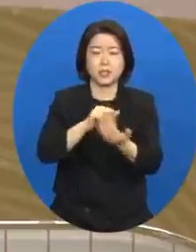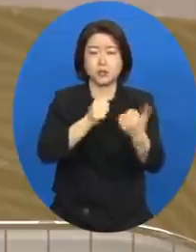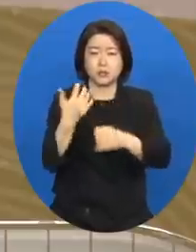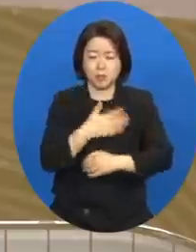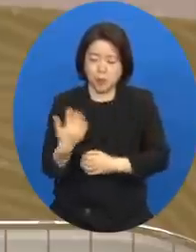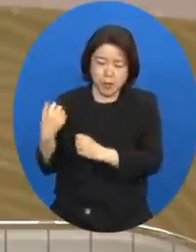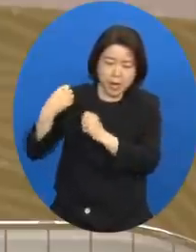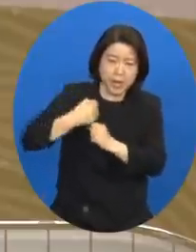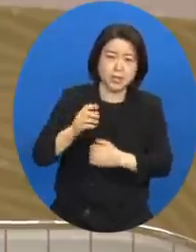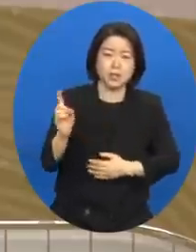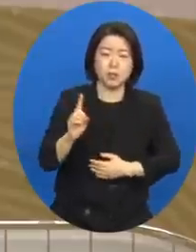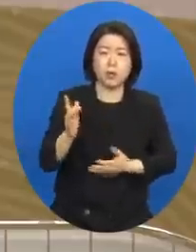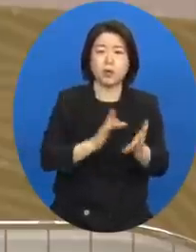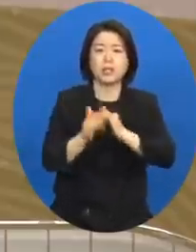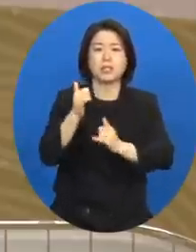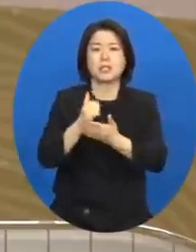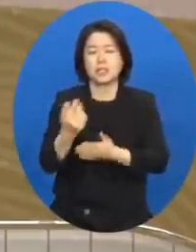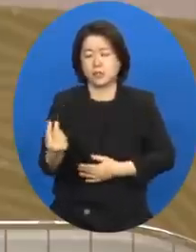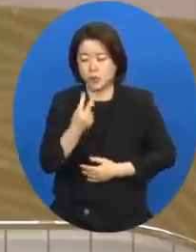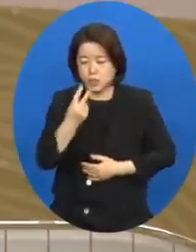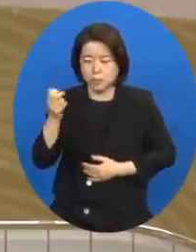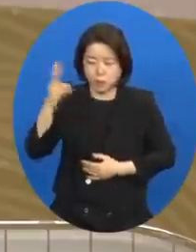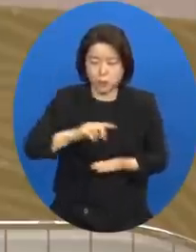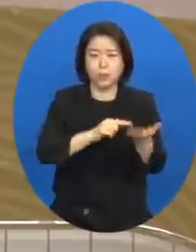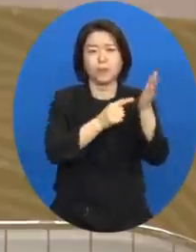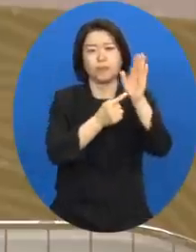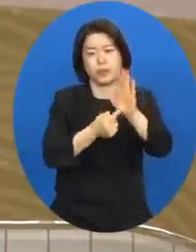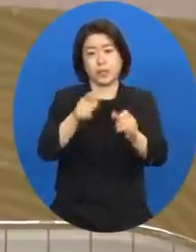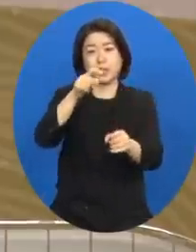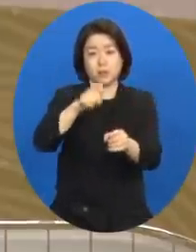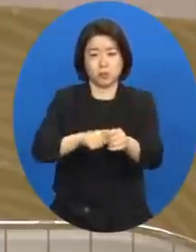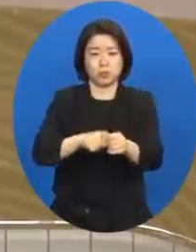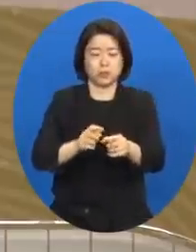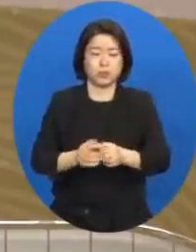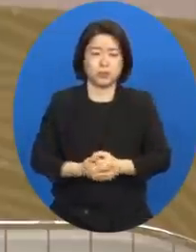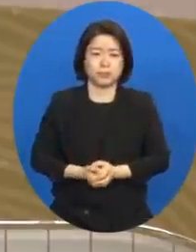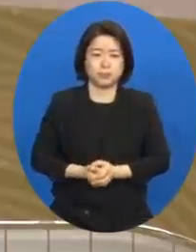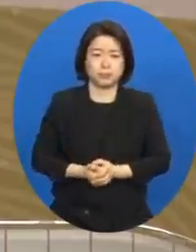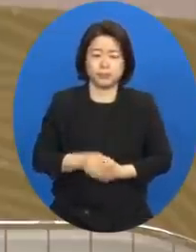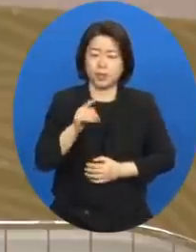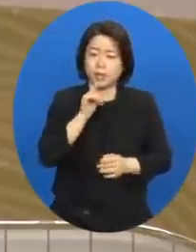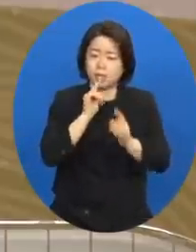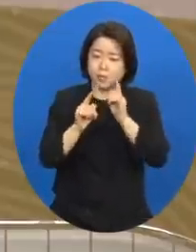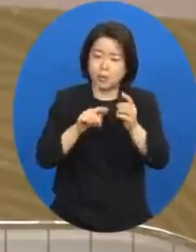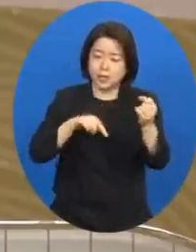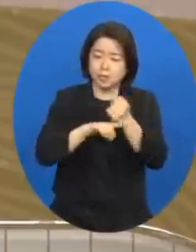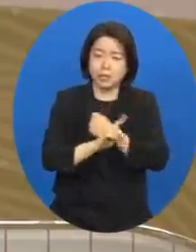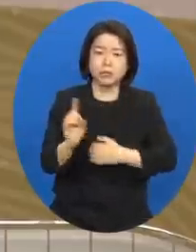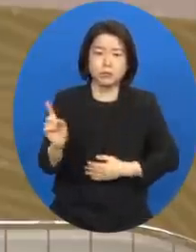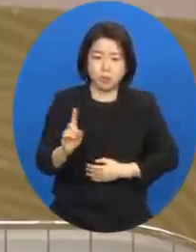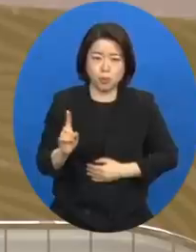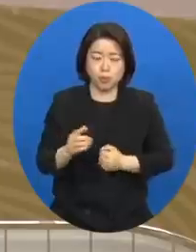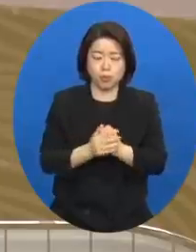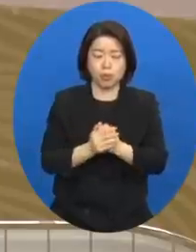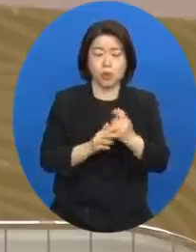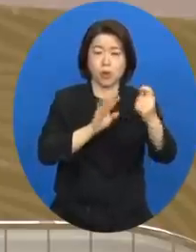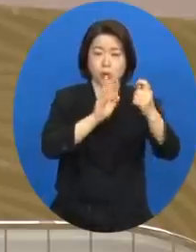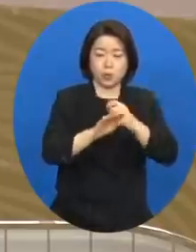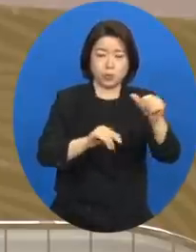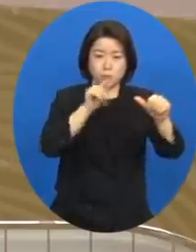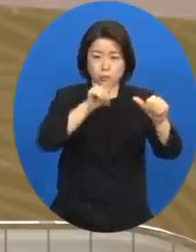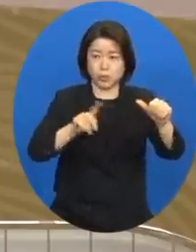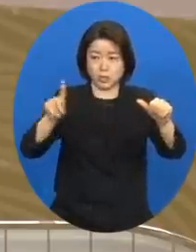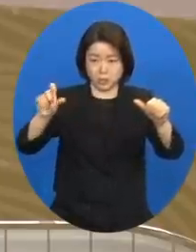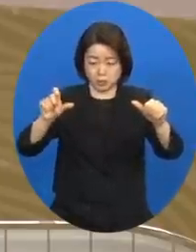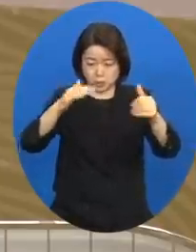예수의 생명이 또한 우리 몸에 나타나게 하려 함이라. 그 말씀이 무슨 뜻이냐 하면 고린도후서 5장